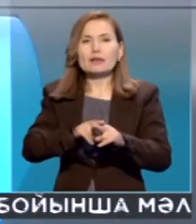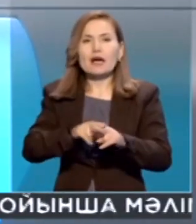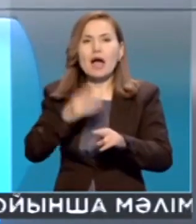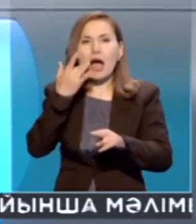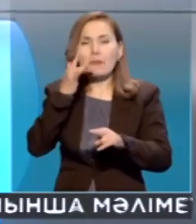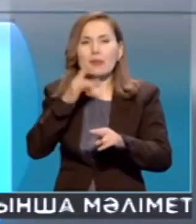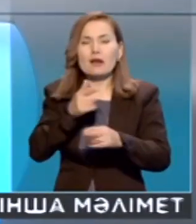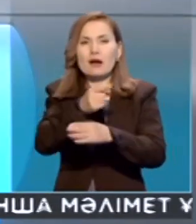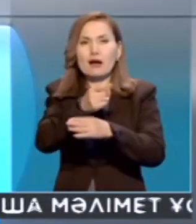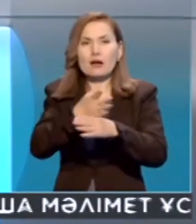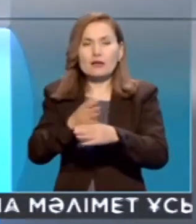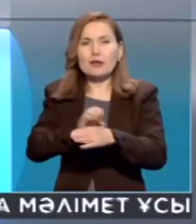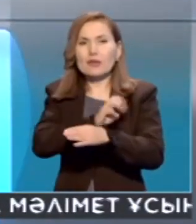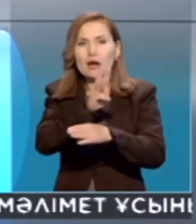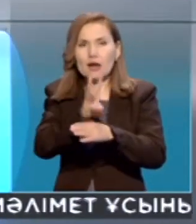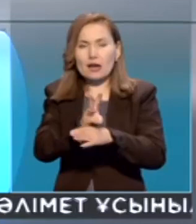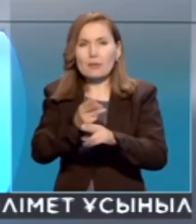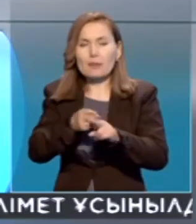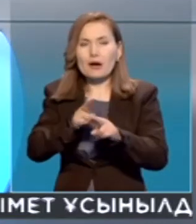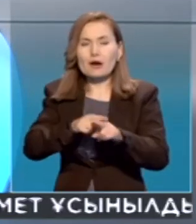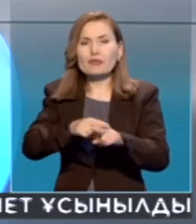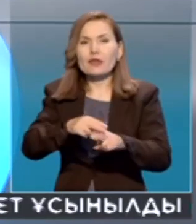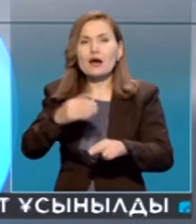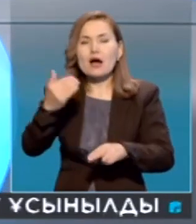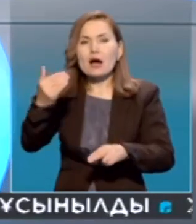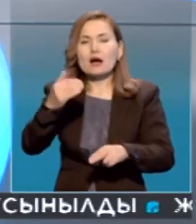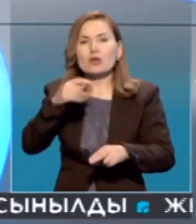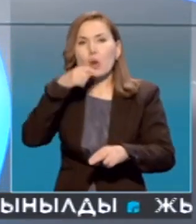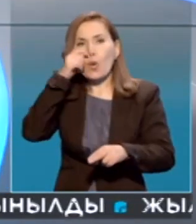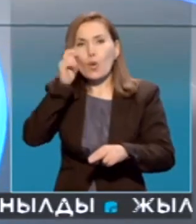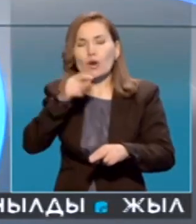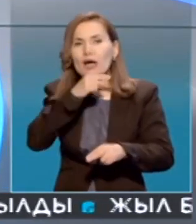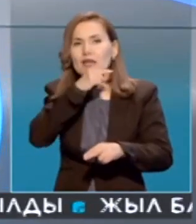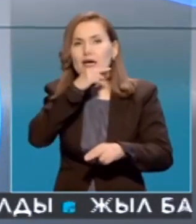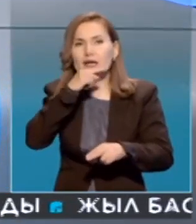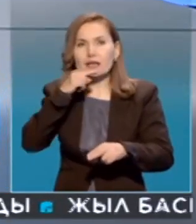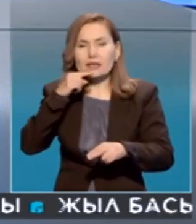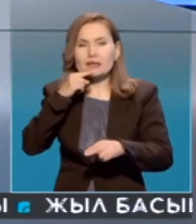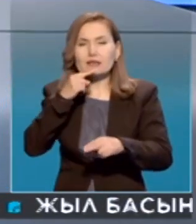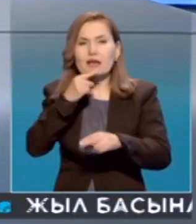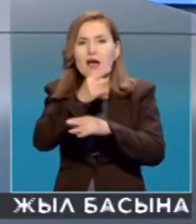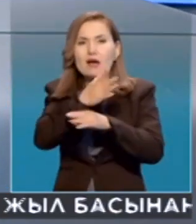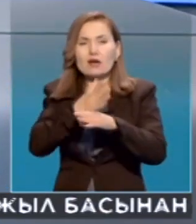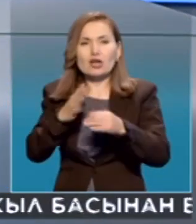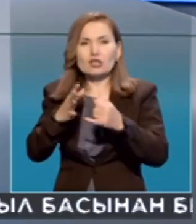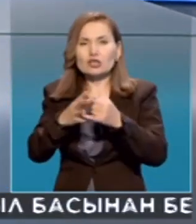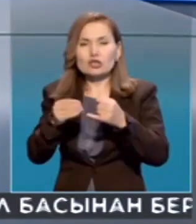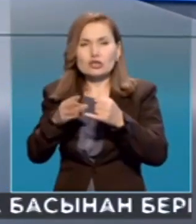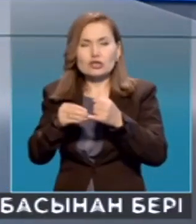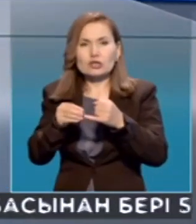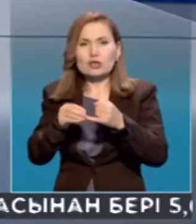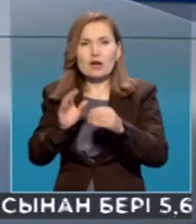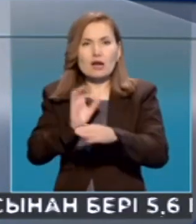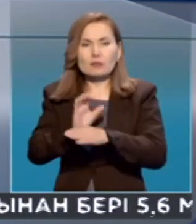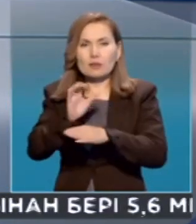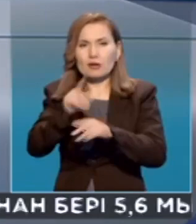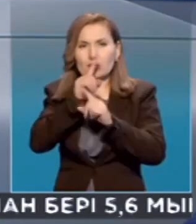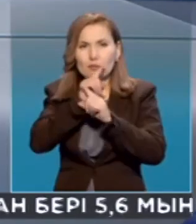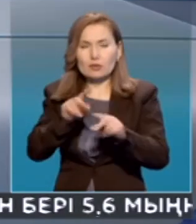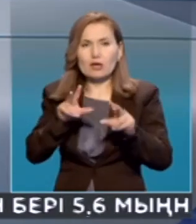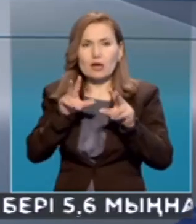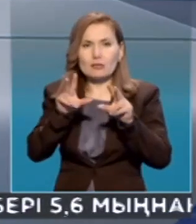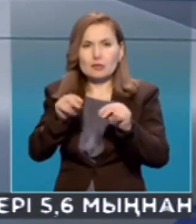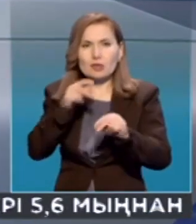келісті. Киев ол қарумен Ресейдің аумағын атқыламаймыз деп сендіріп отыр. Тақырыпты халықаралық шоушымыз Арыстан Рысбек жалғастырады.